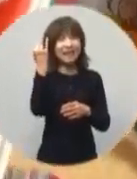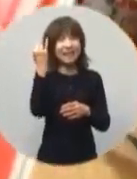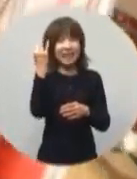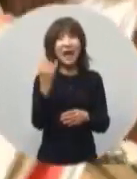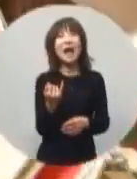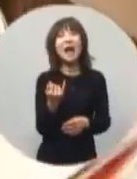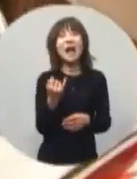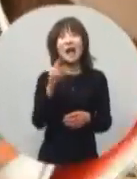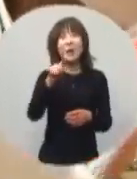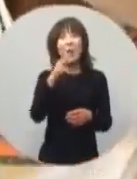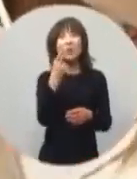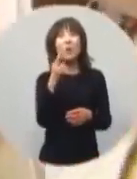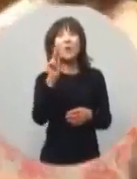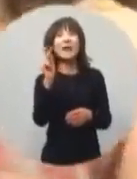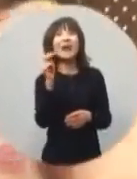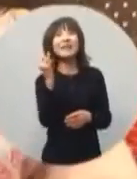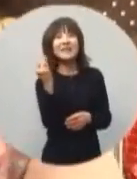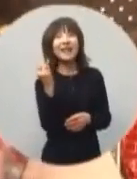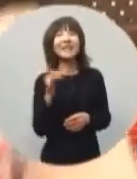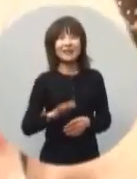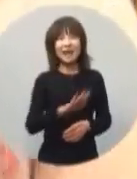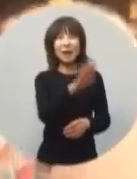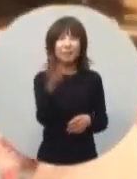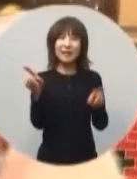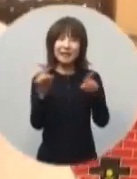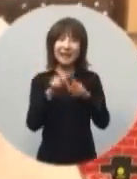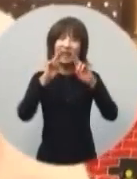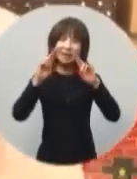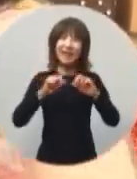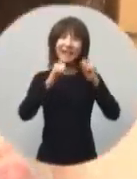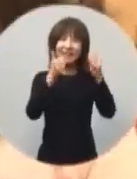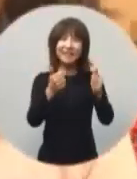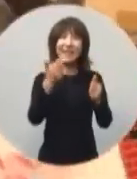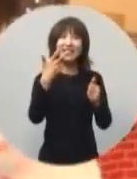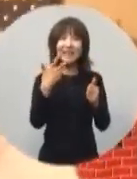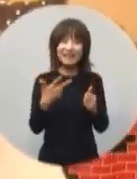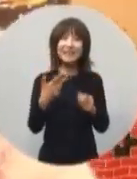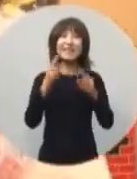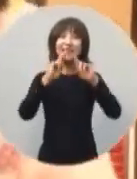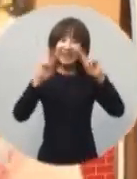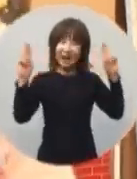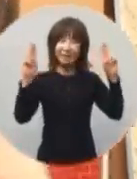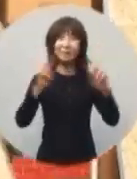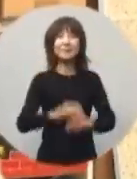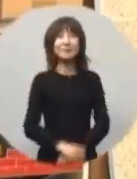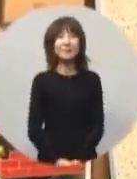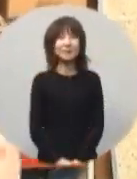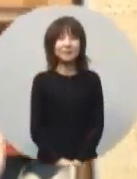のどかちゃんでした。 みんなで歌う茅ヶ崎市歌。